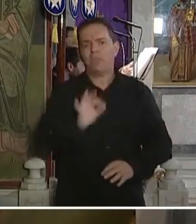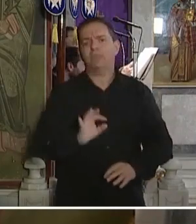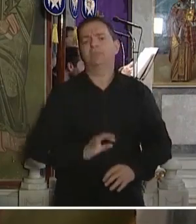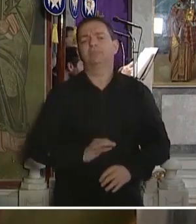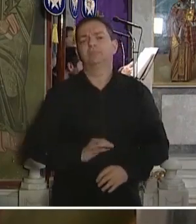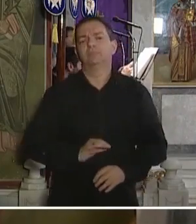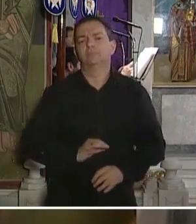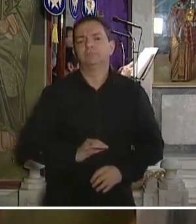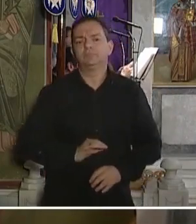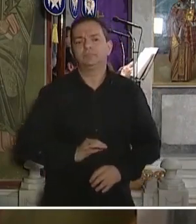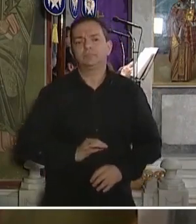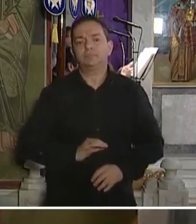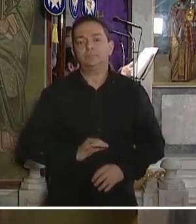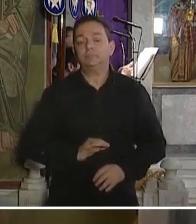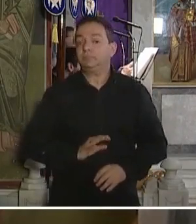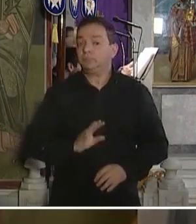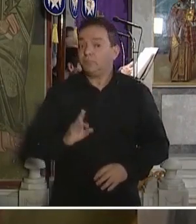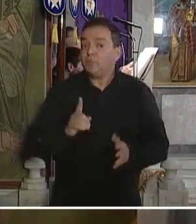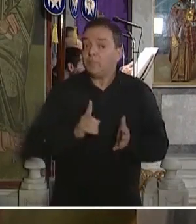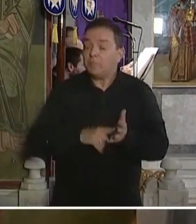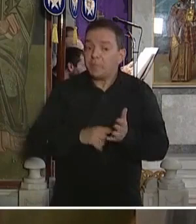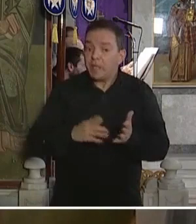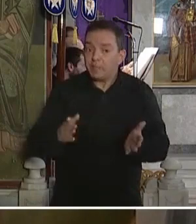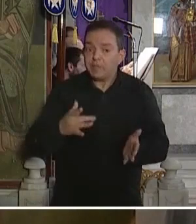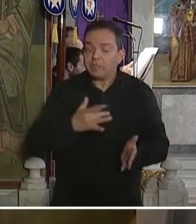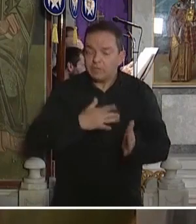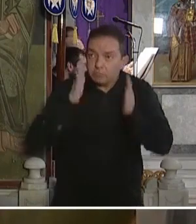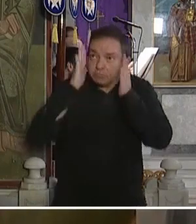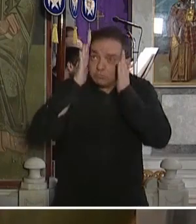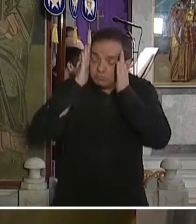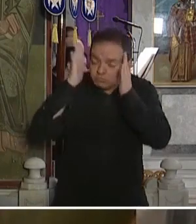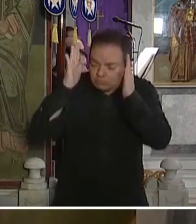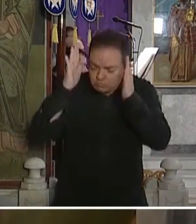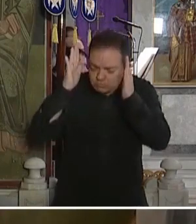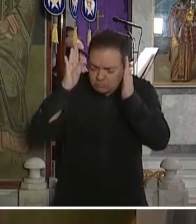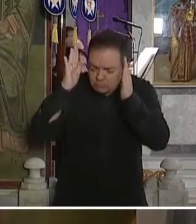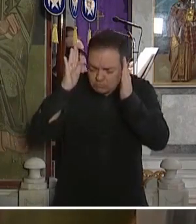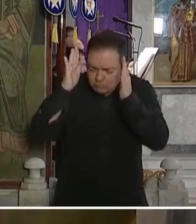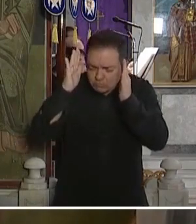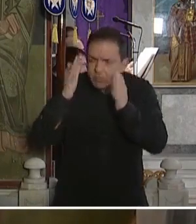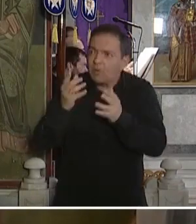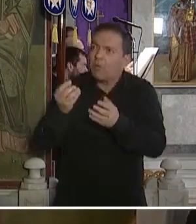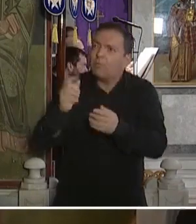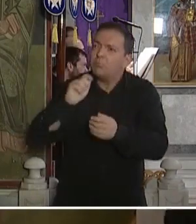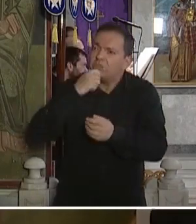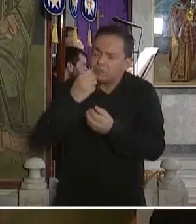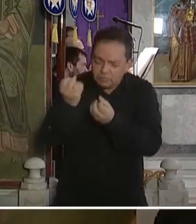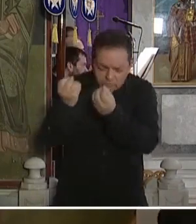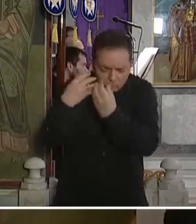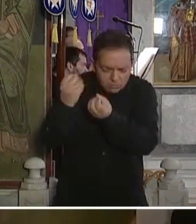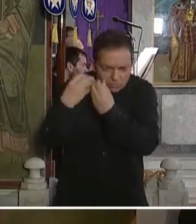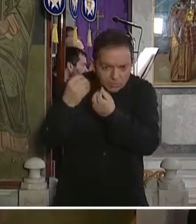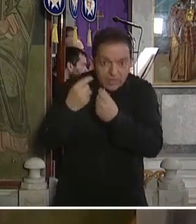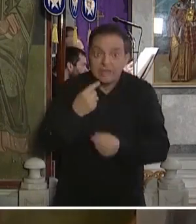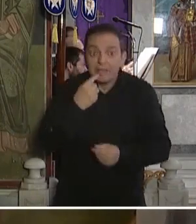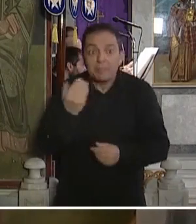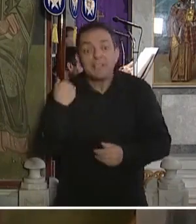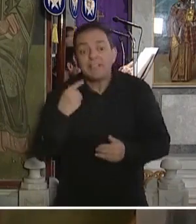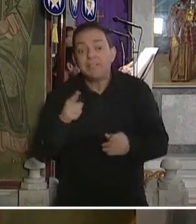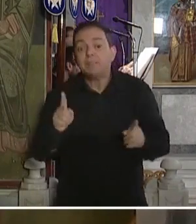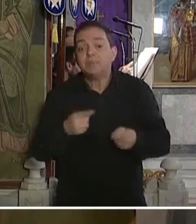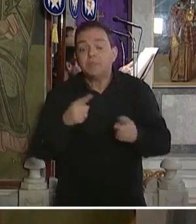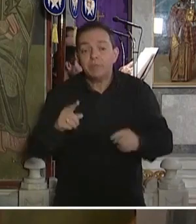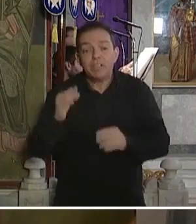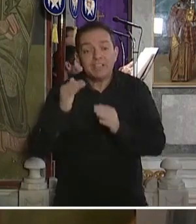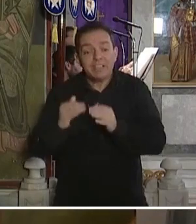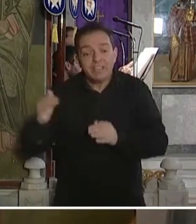αυτό πρέπει να μυσταγωγηθεί η ψυχή. Είχε αυτή τη λέξη «μυσταγωγόν σου Κύριε τους